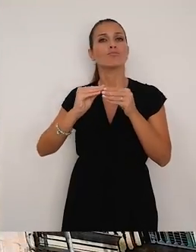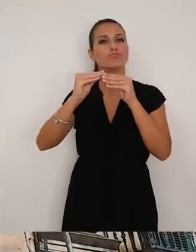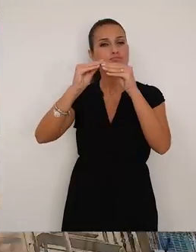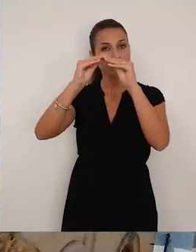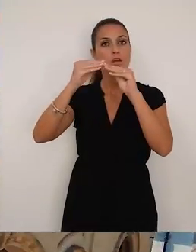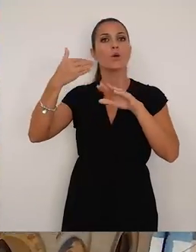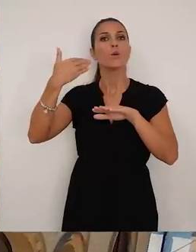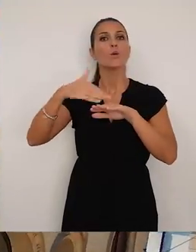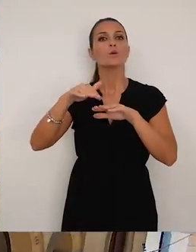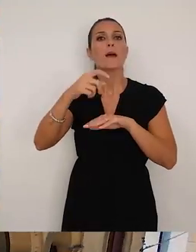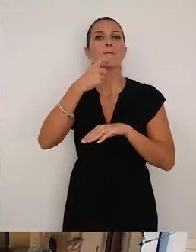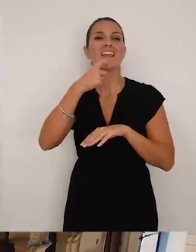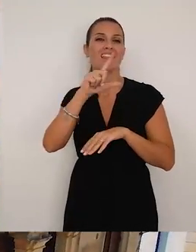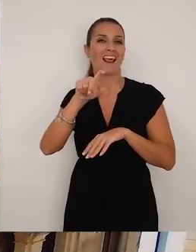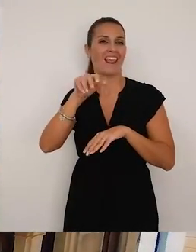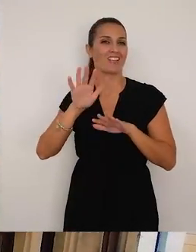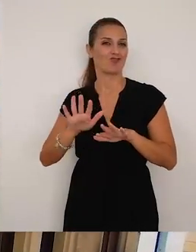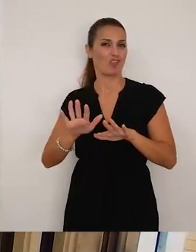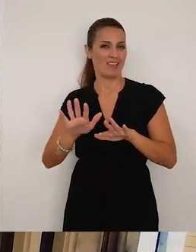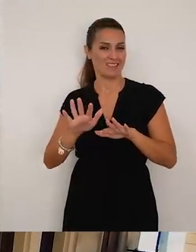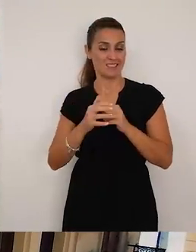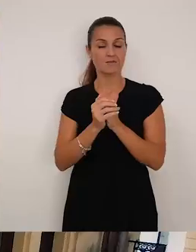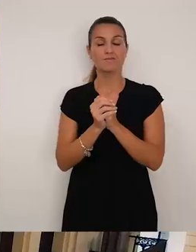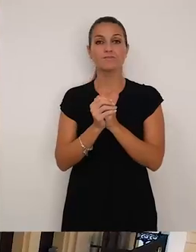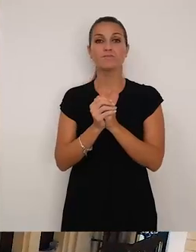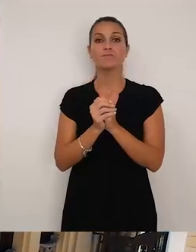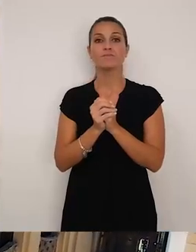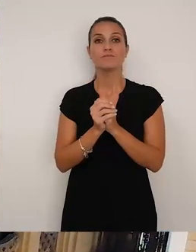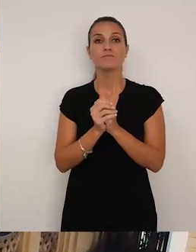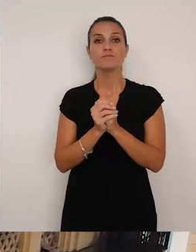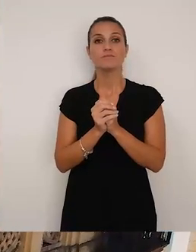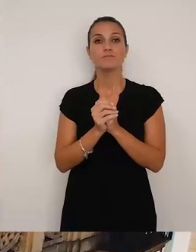attraverso l'uso della caratteristica pietra locale.